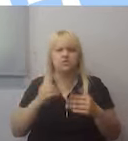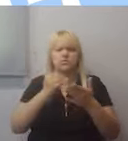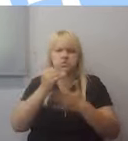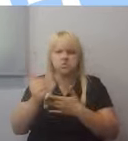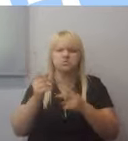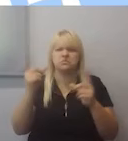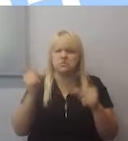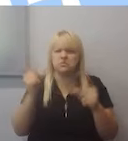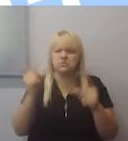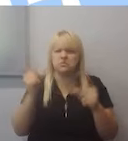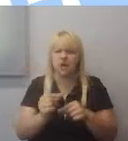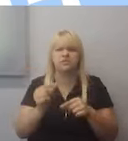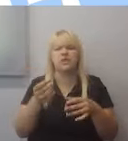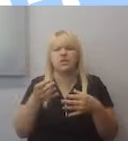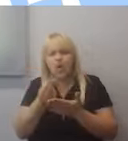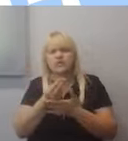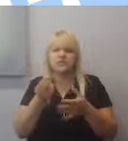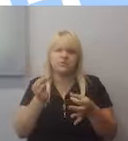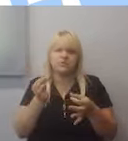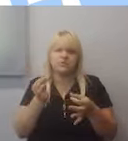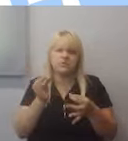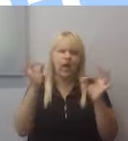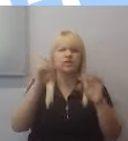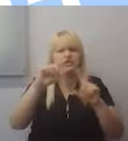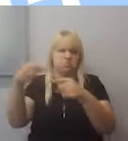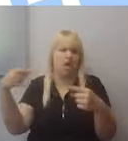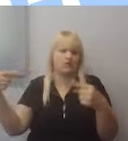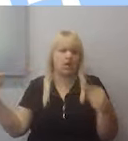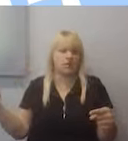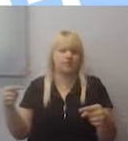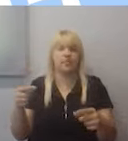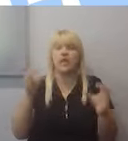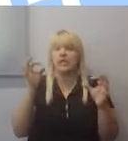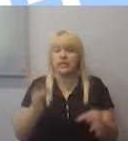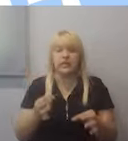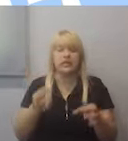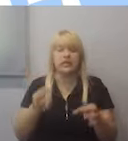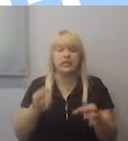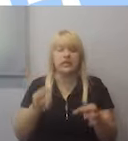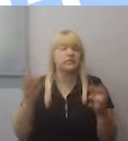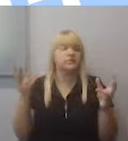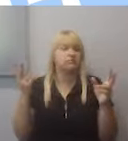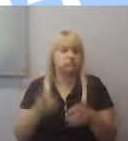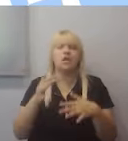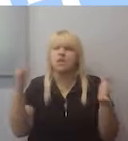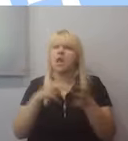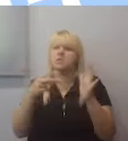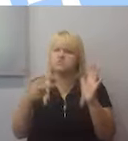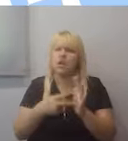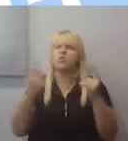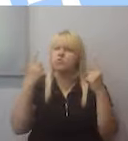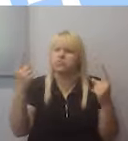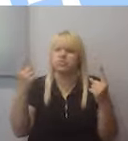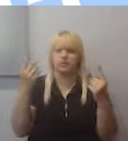pārējam ticiet man īstās krīzēs lieli plāni pārstāj strādāt es to varu noteikti par